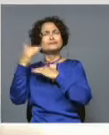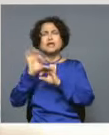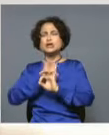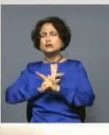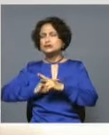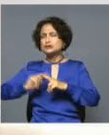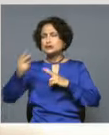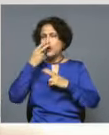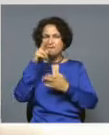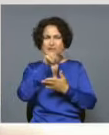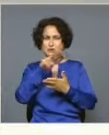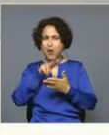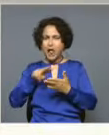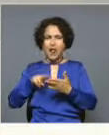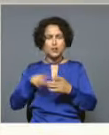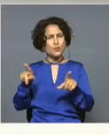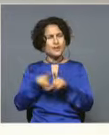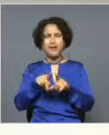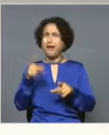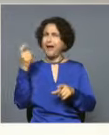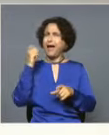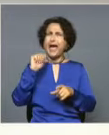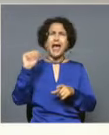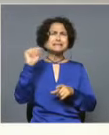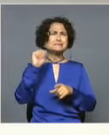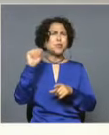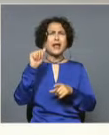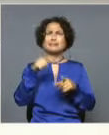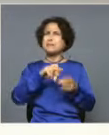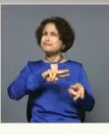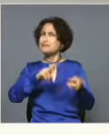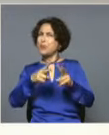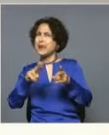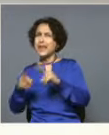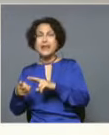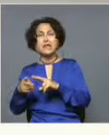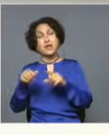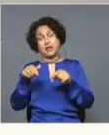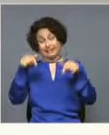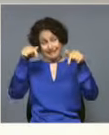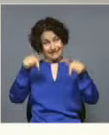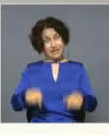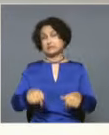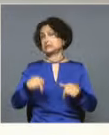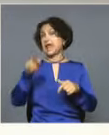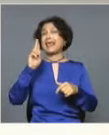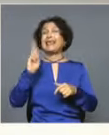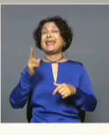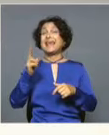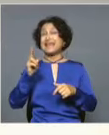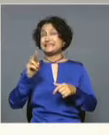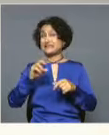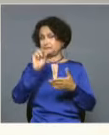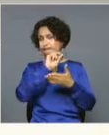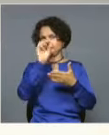създадена преди векове, нали така? Азбуката е променена през годините. Кирилицата днес, разбира се, е променена, но тя се е